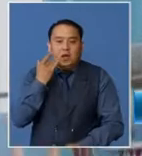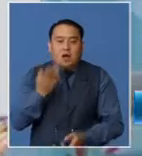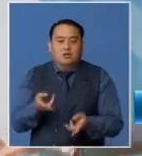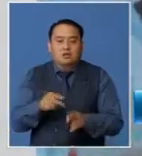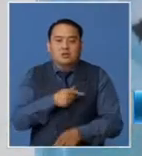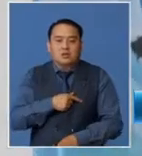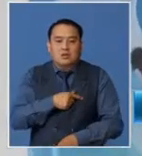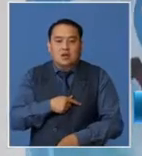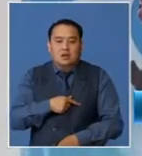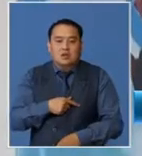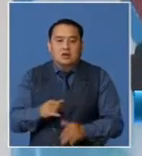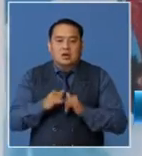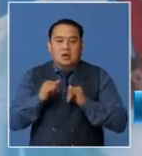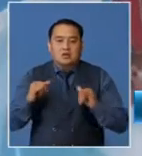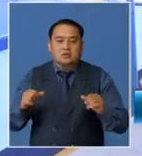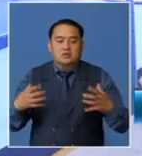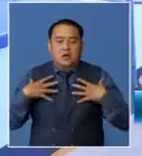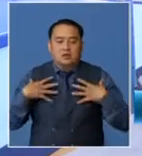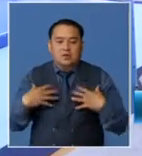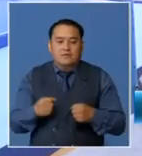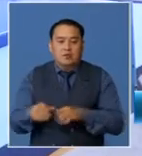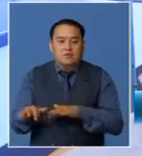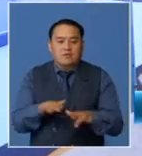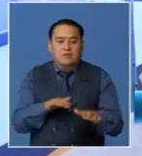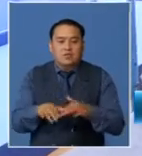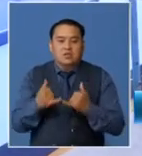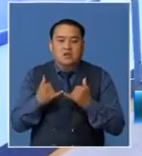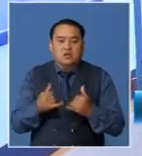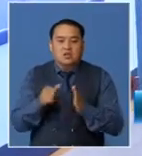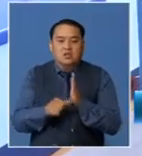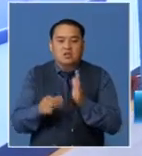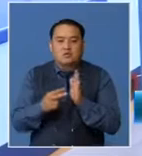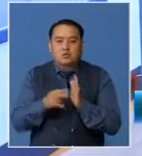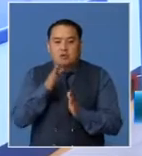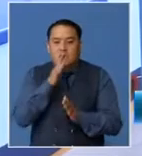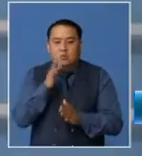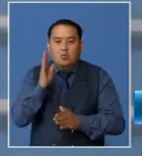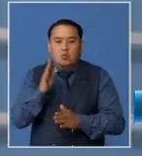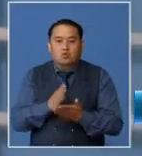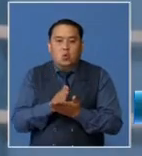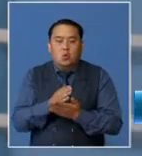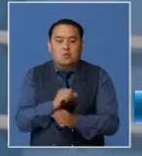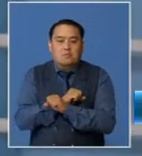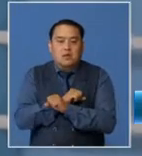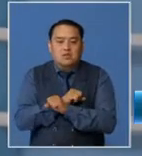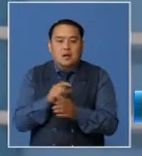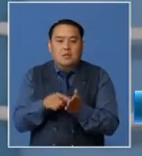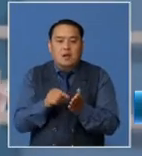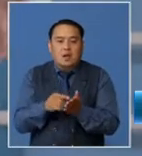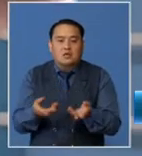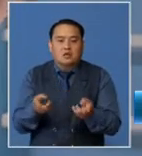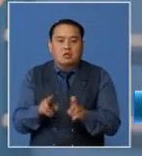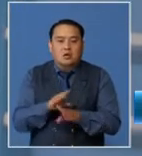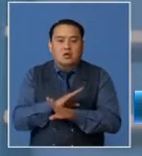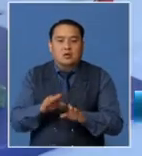тренером, родившим за развитие детского оздоровительного движения. И сегодня в свои 68 лет, будучи на заслуженном отдыхе, не остается в стороне